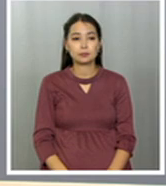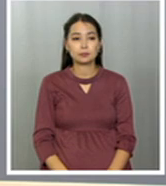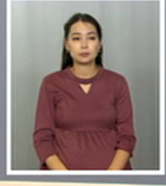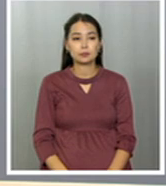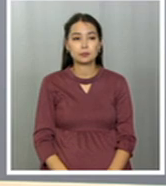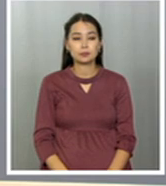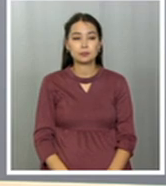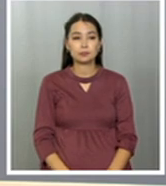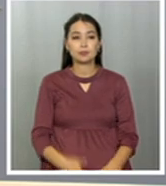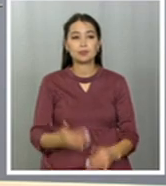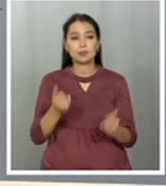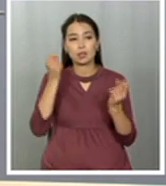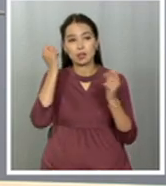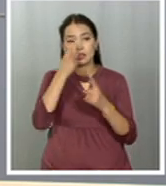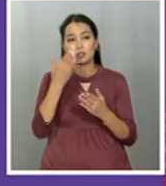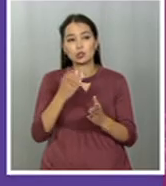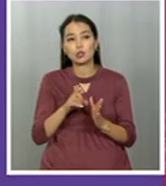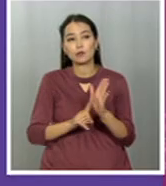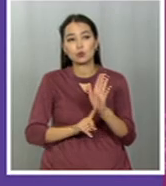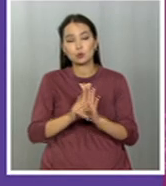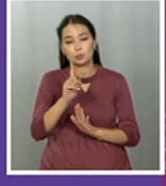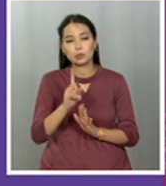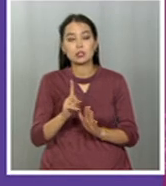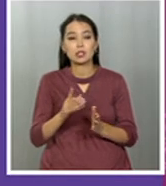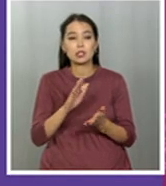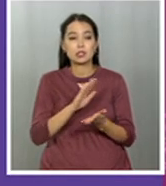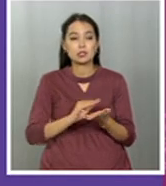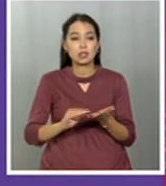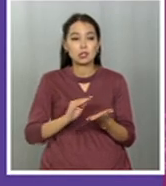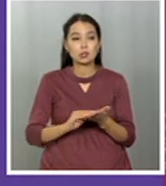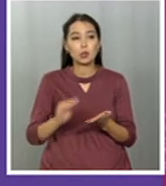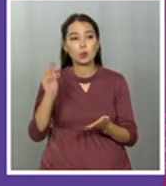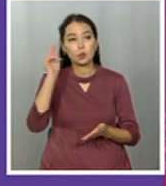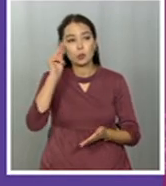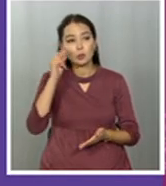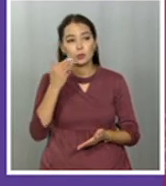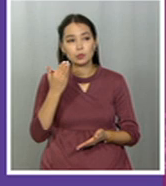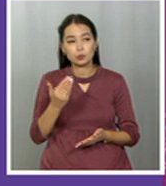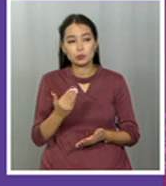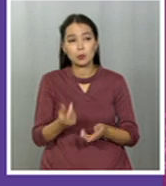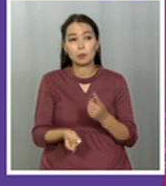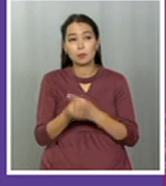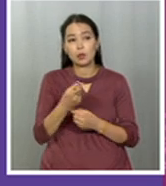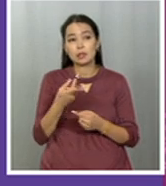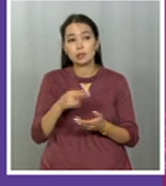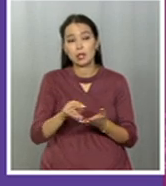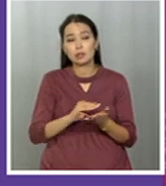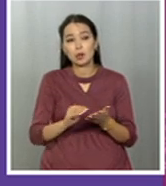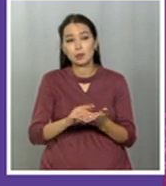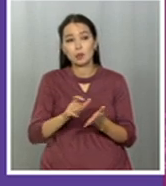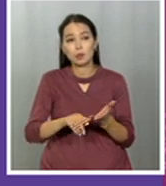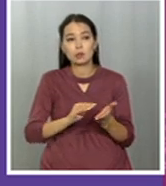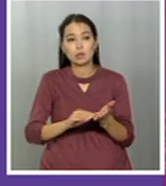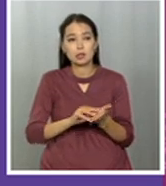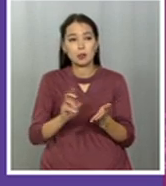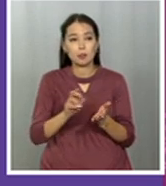Ознакомьтесь со вступительной статьей к уроку. Поводом для написания повести «Белый пароход» стала поездка писателя на Иссык-Куль, где на